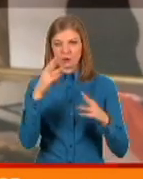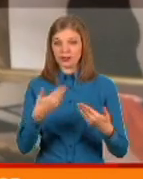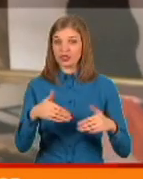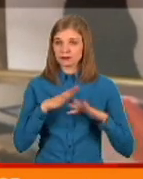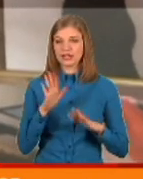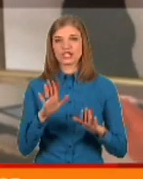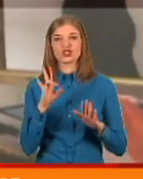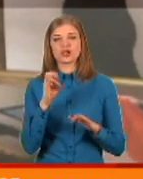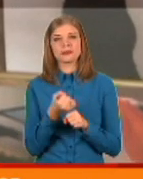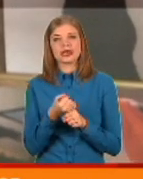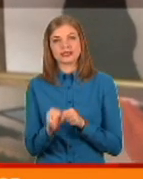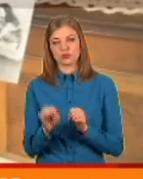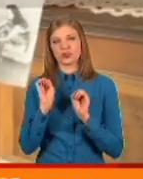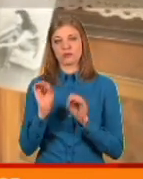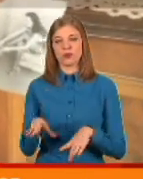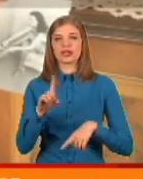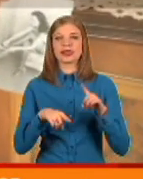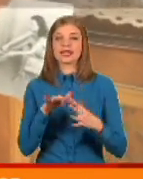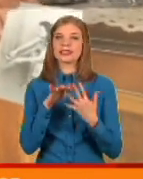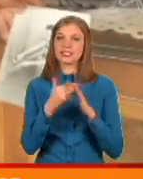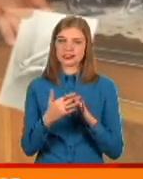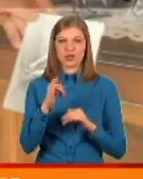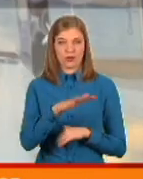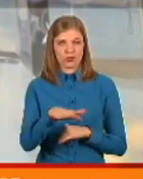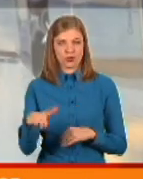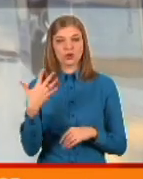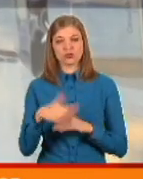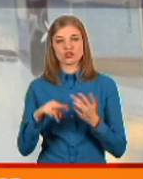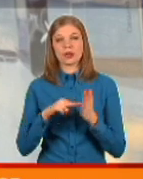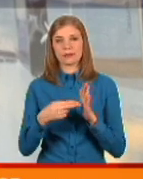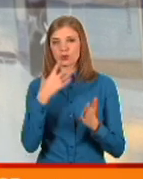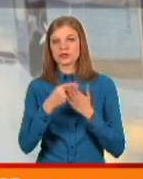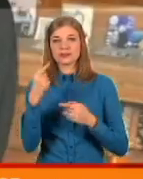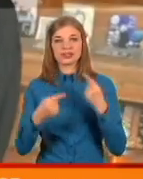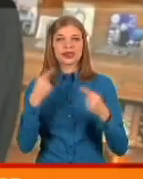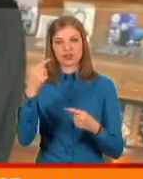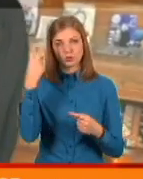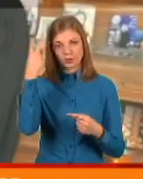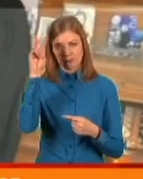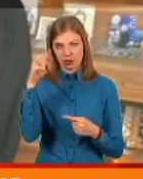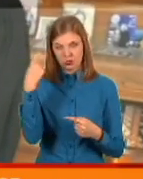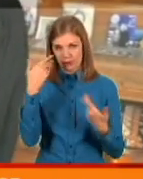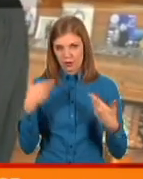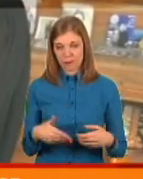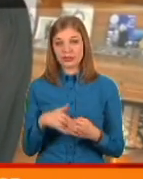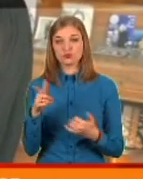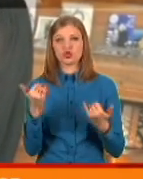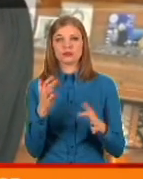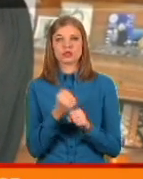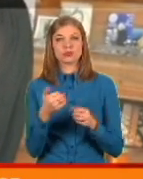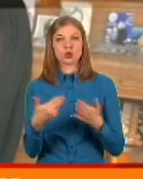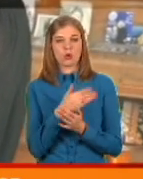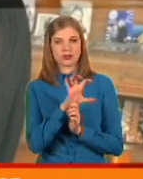аби лишень вони не змусили її покинути рідне село та учнів. І вже планує свій наступний модельний образ. Зараз от ми будемо робити